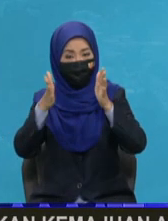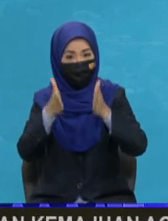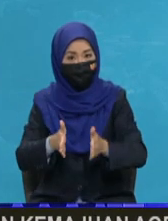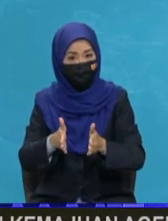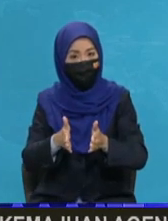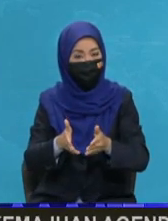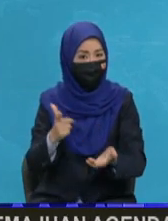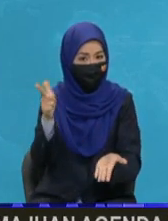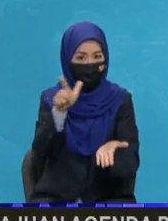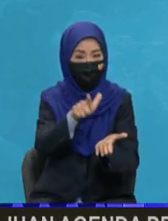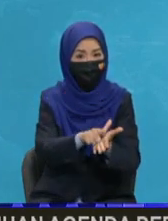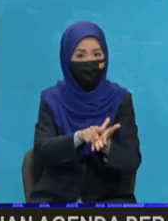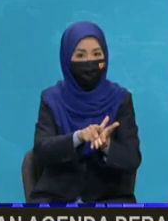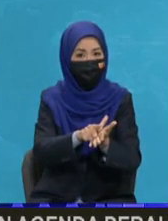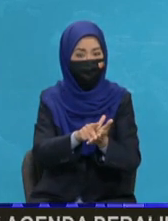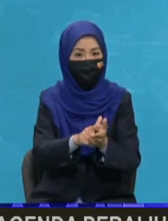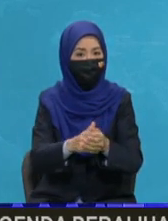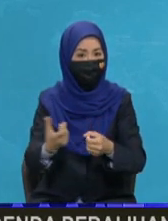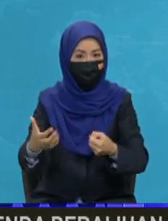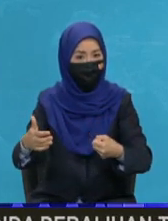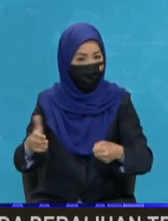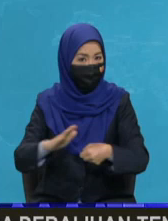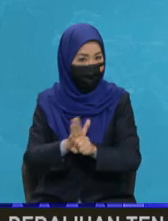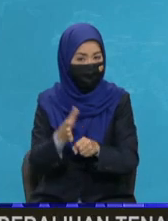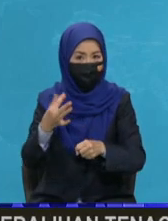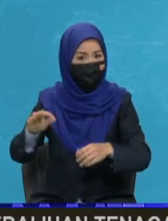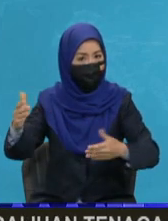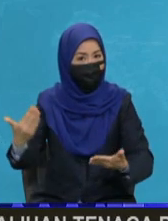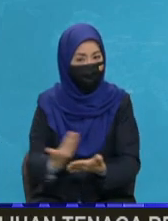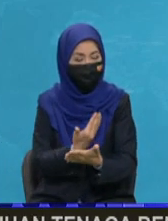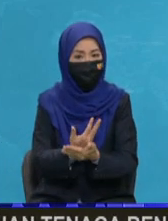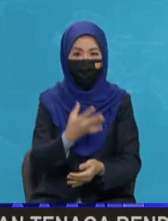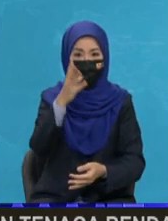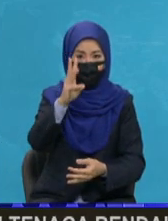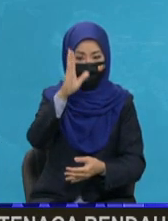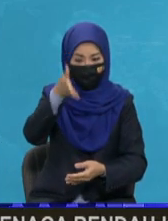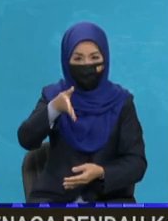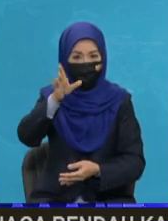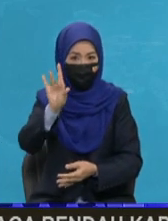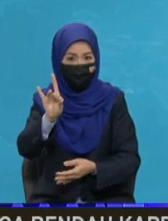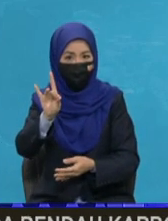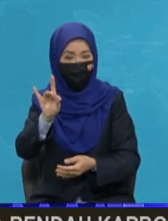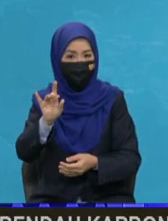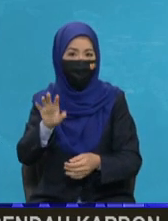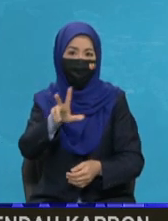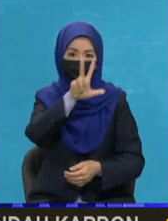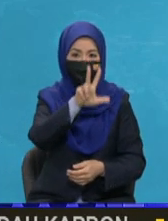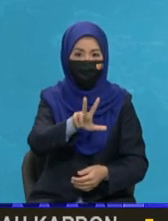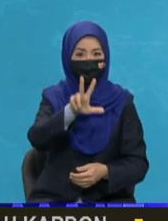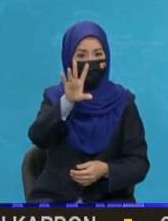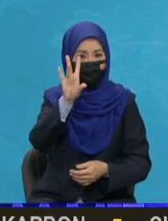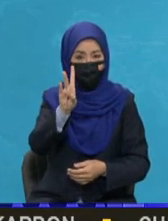dilaporkan dikesan sejak gelombang kedua bermula pada enam ogos 2021 dimana